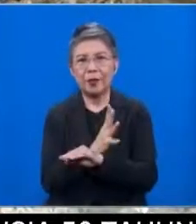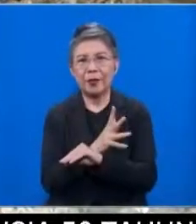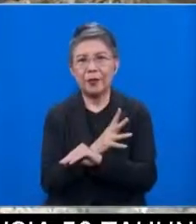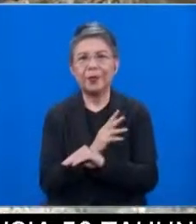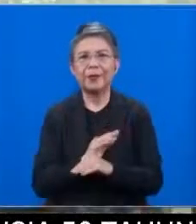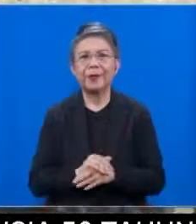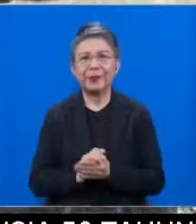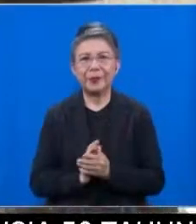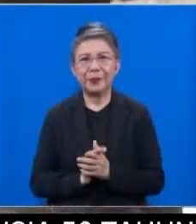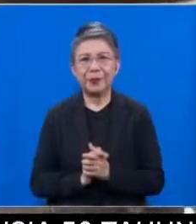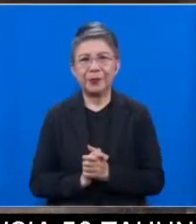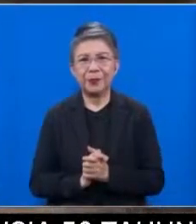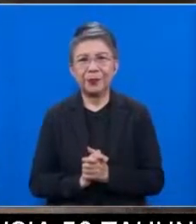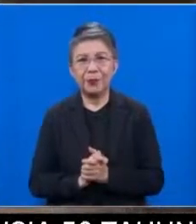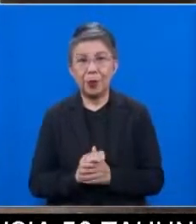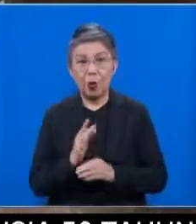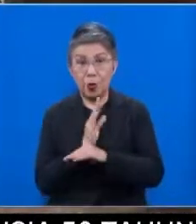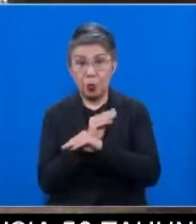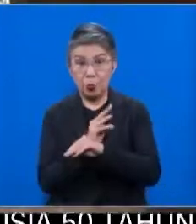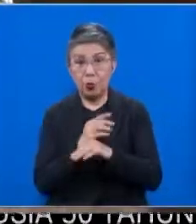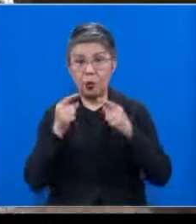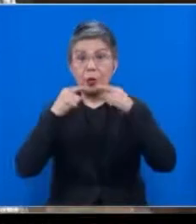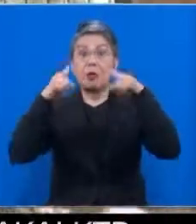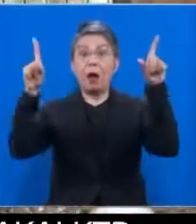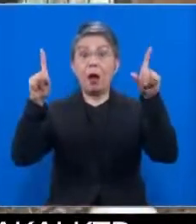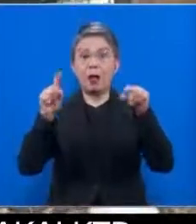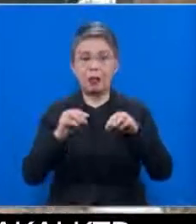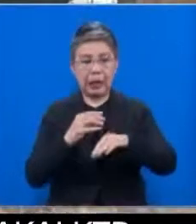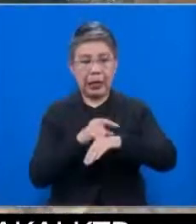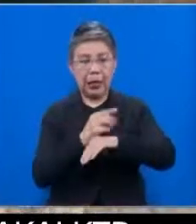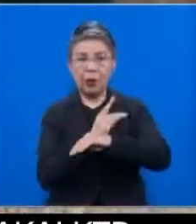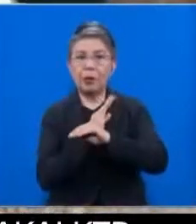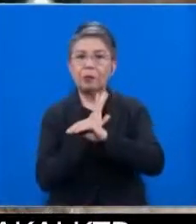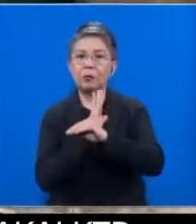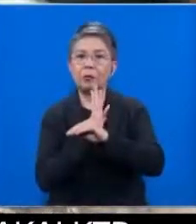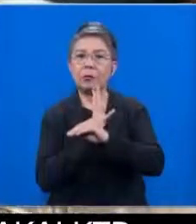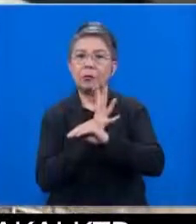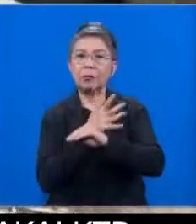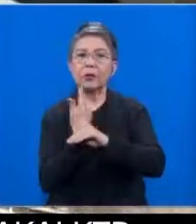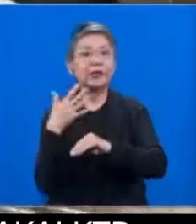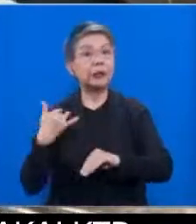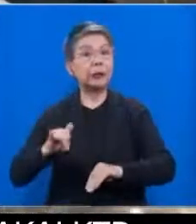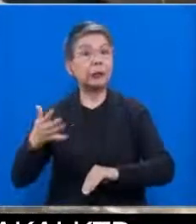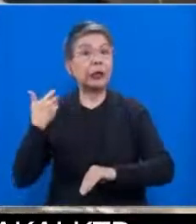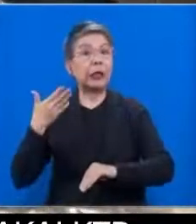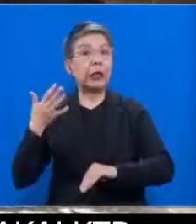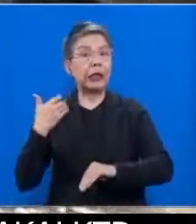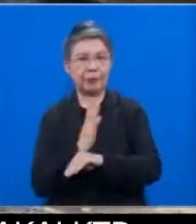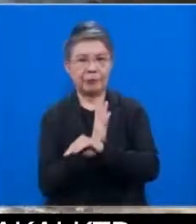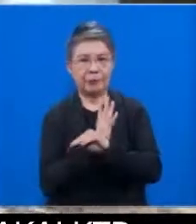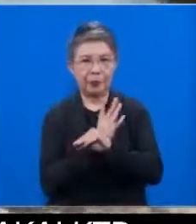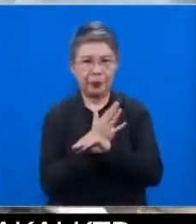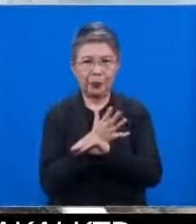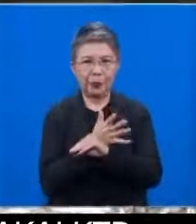peliharaannya. Burung hias yang cukup populer itu mempunyai ekor yang indah, yang terbuka lebar menyerupai kipas. Bahkan beberapa